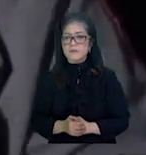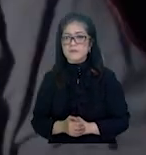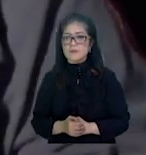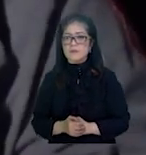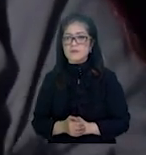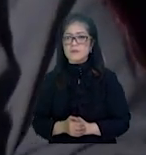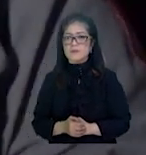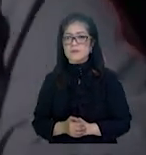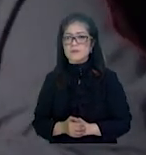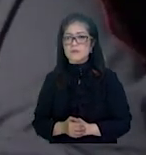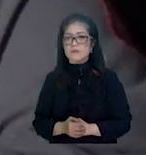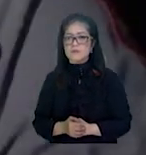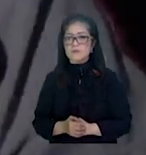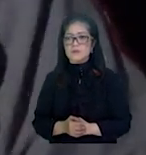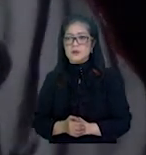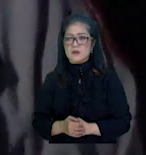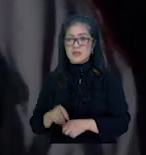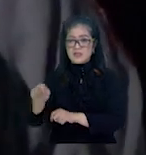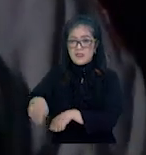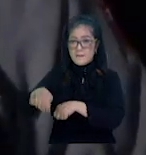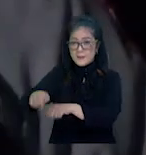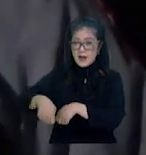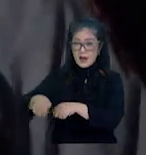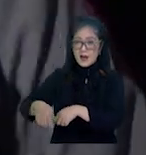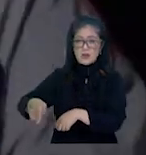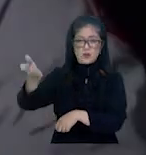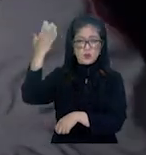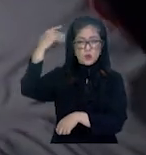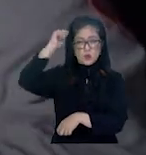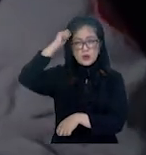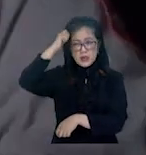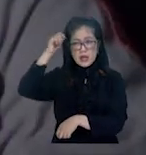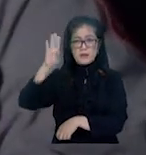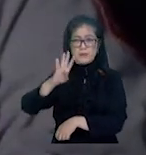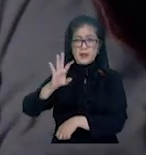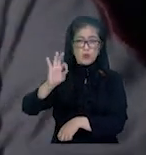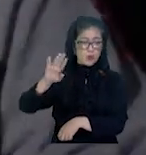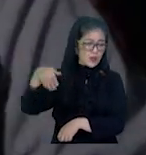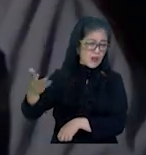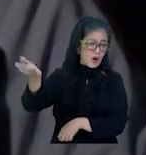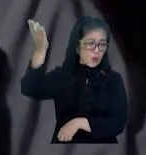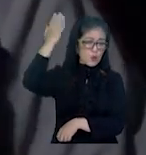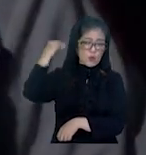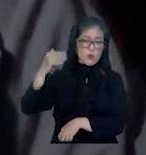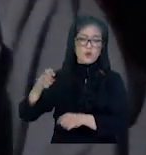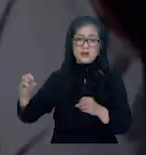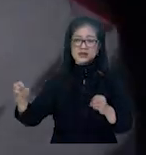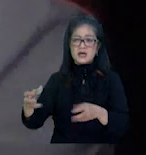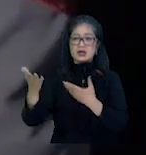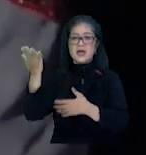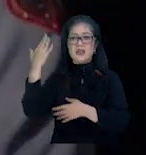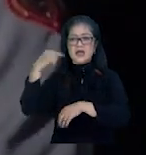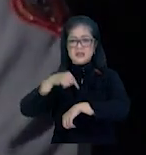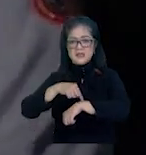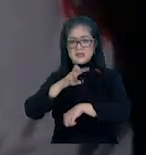kita sudah Ingatkan sudah Ingatkan Ingatkan mungkin hari ini ada kejadian Sekitar jam 3 jadi pada